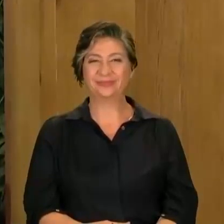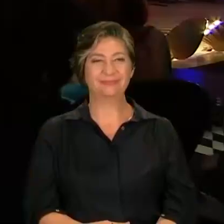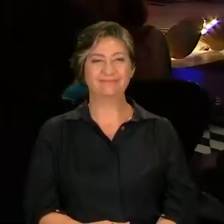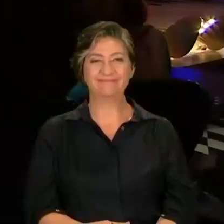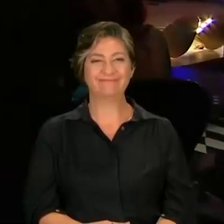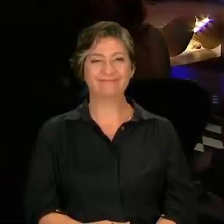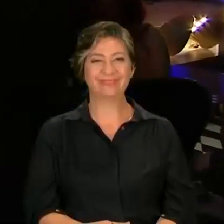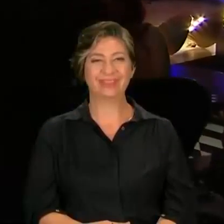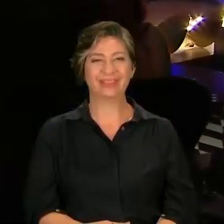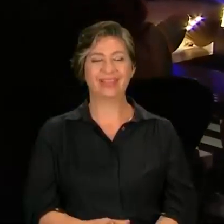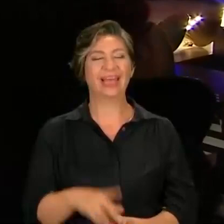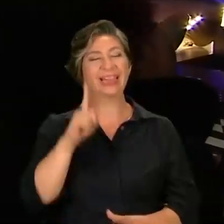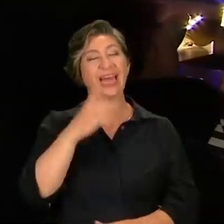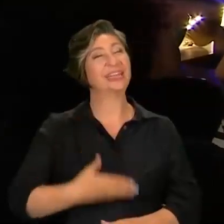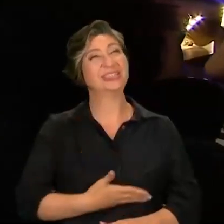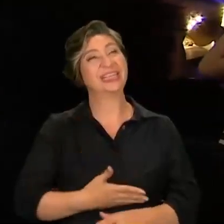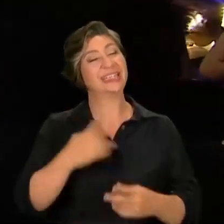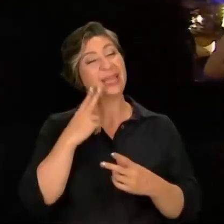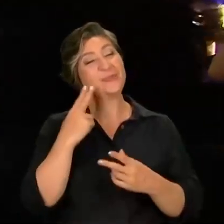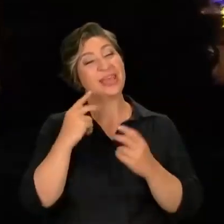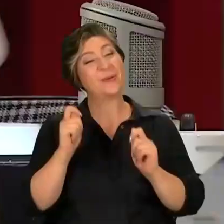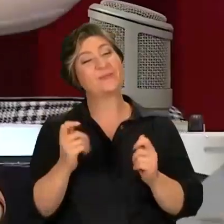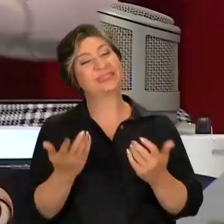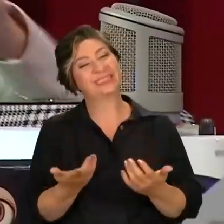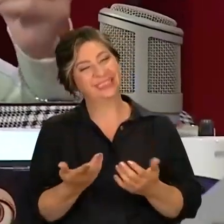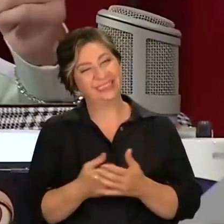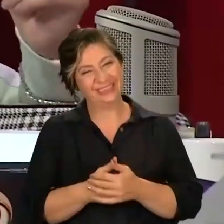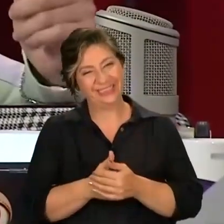Ay ay ay, Allah haçlıkla terbiye etmesin.